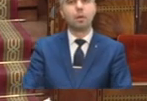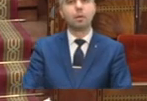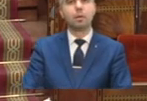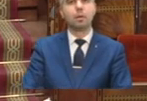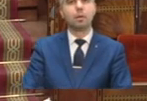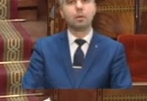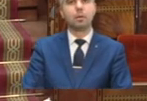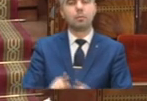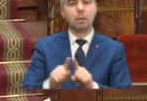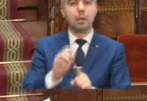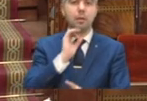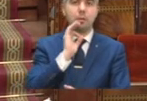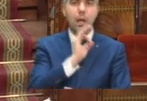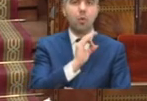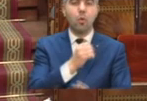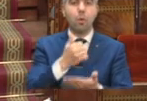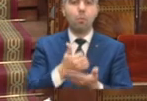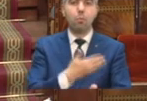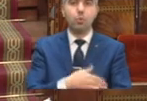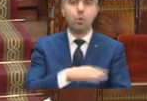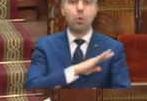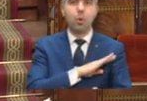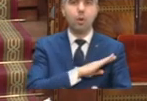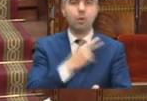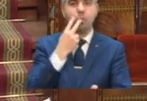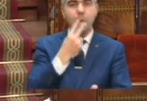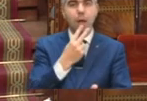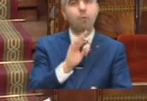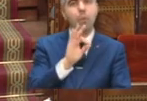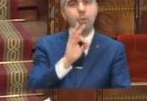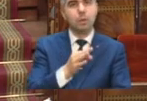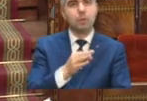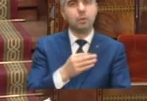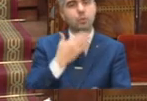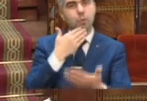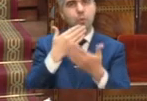هي المسؤولية ديالها في ذكر ما تراه مسؤولا. شكرا.